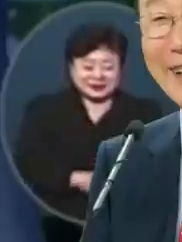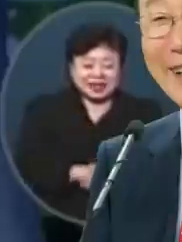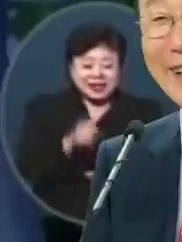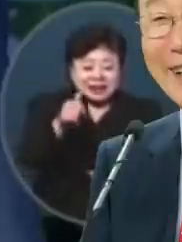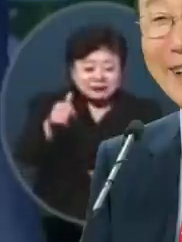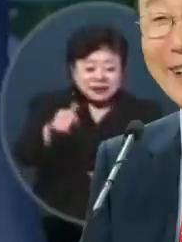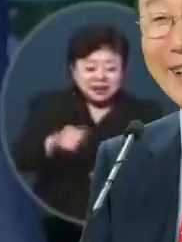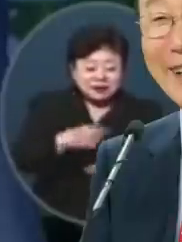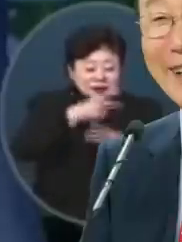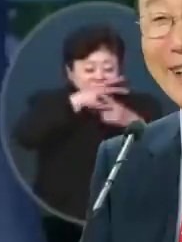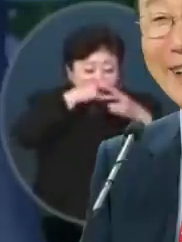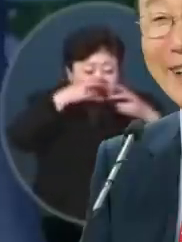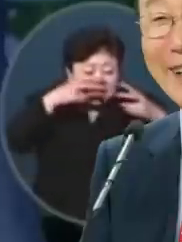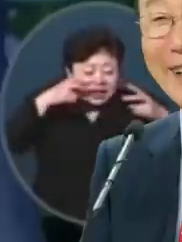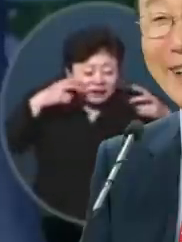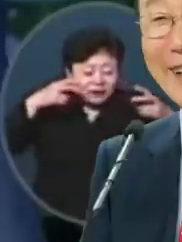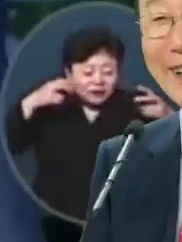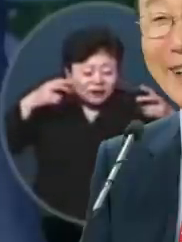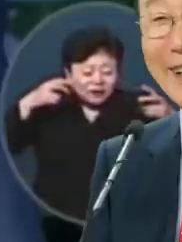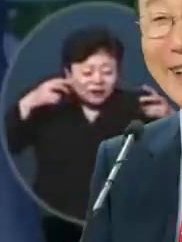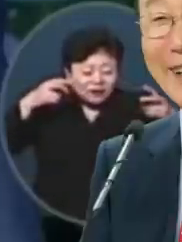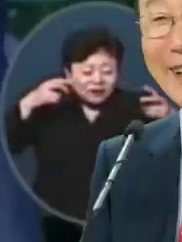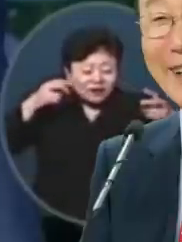남자를 잠재워 놓고